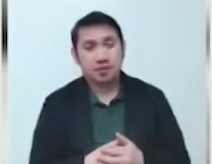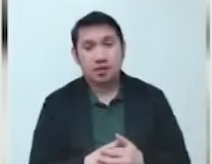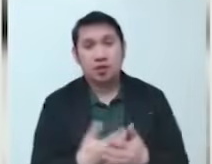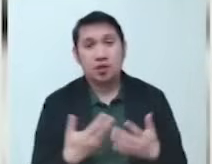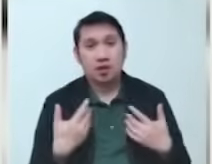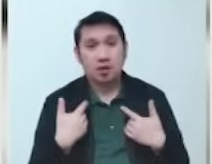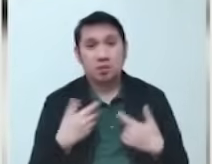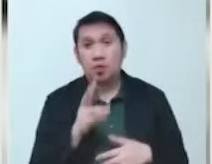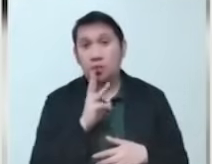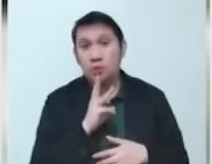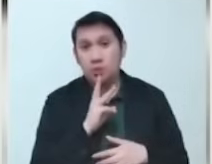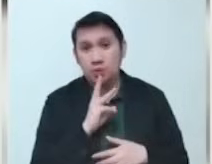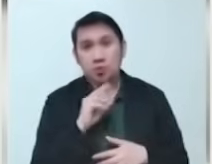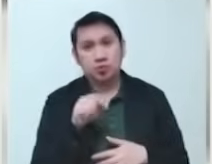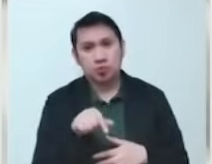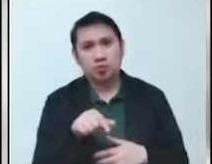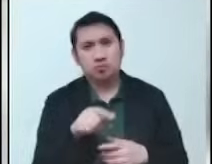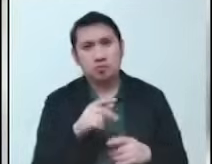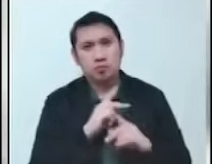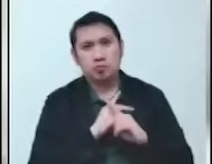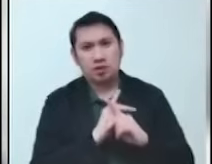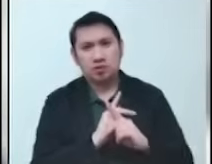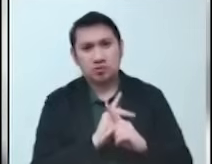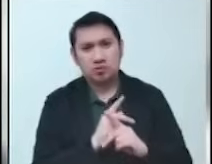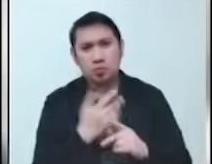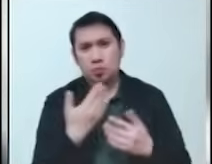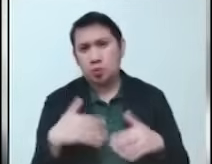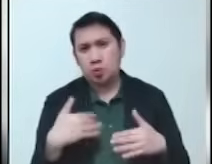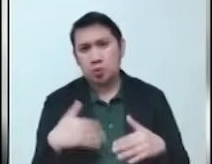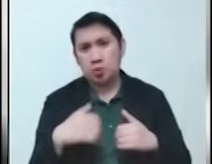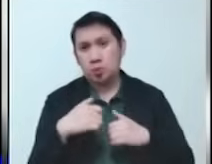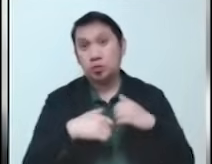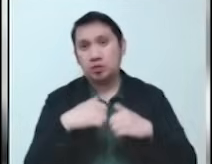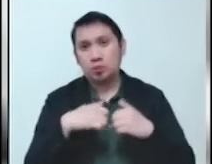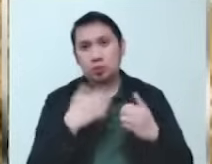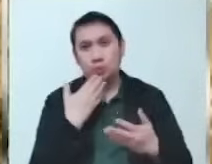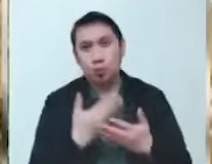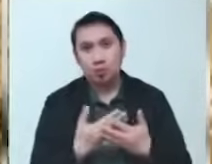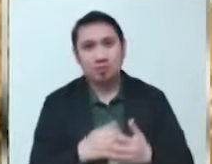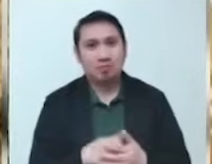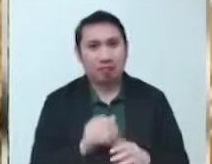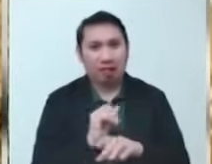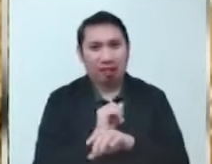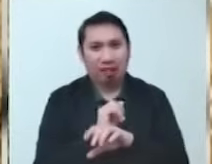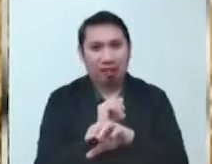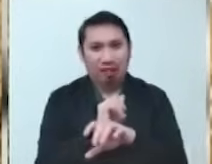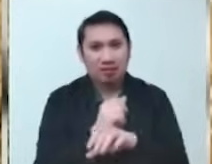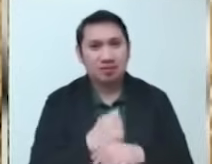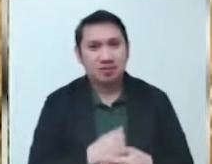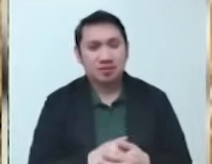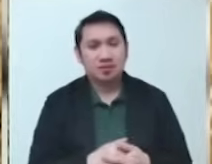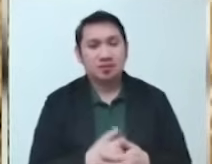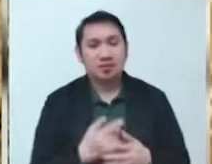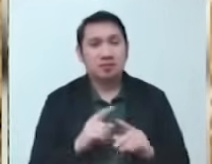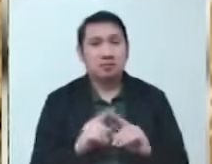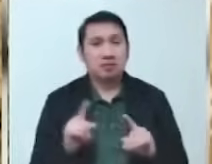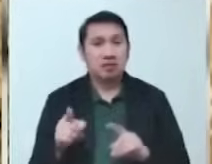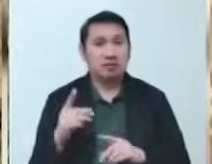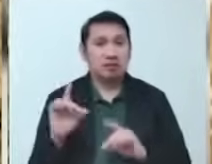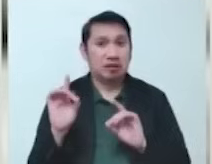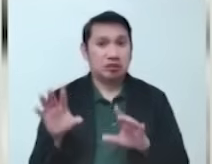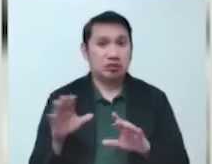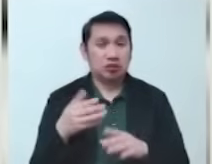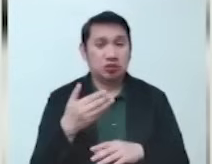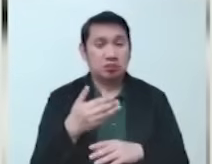kagaling mag-engineering ang mga anay. Wala man dapat katakutang nuno, pero ang punso, threat siya doon sa structure mo at saka mga kagamitan mo sa loob